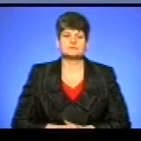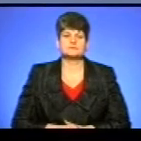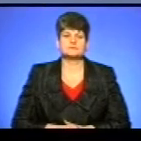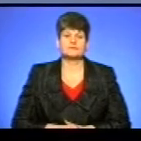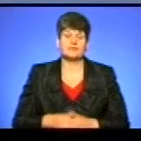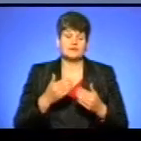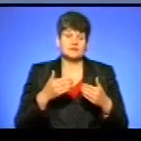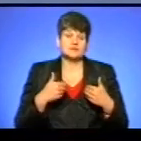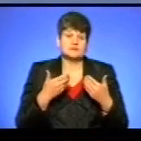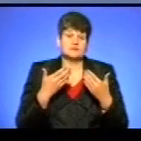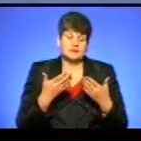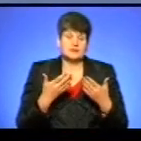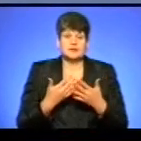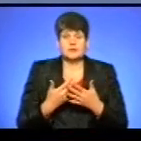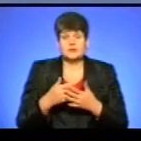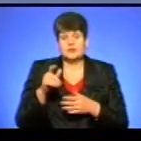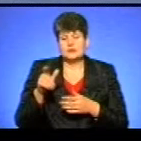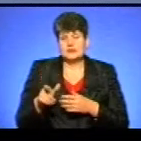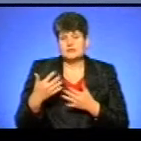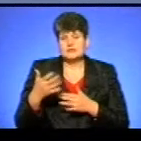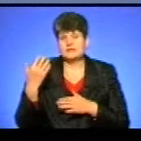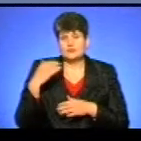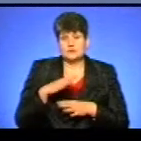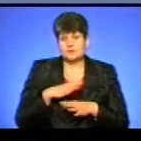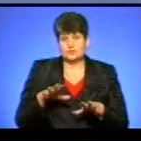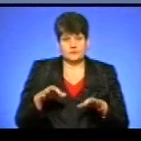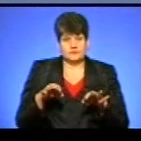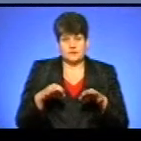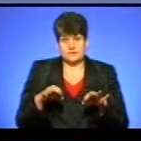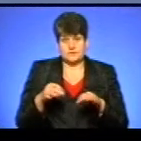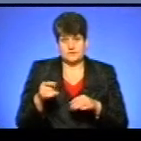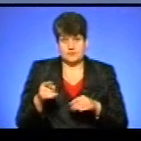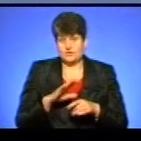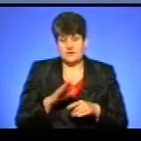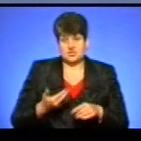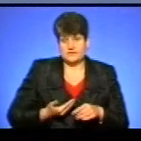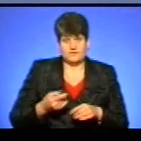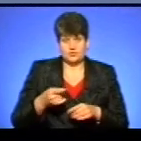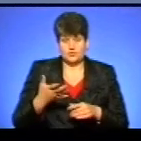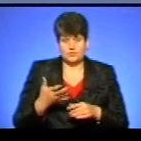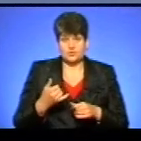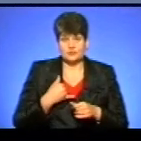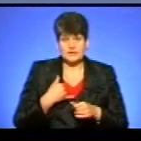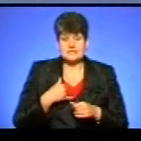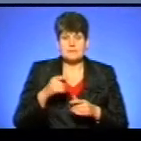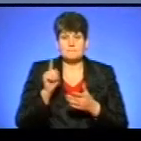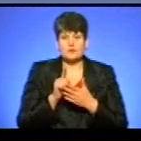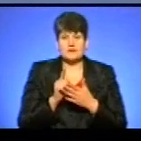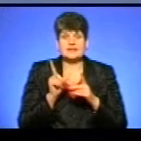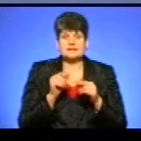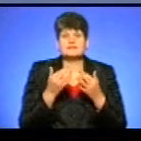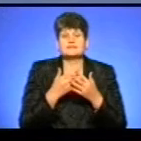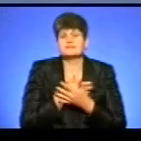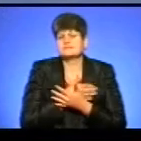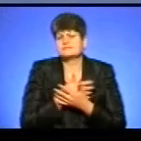за ваше звернення. Напевно, людина досить давно не була в громадському транспорті Тернополя або не живе в Тернополі. Тому що у нас їздять пільговики всі в необмеженій кількості.